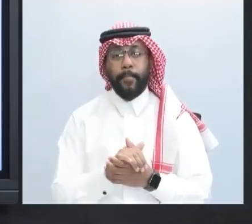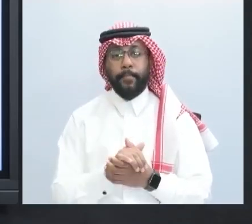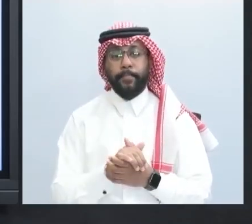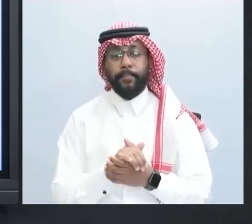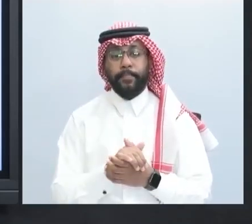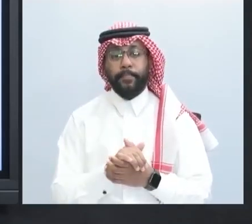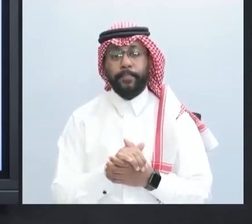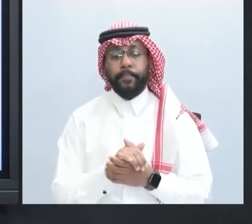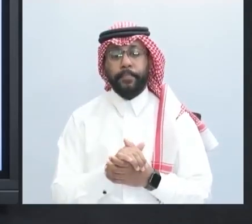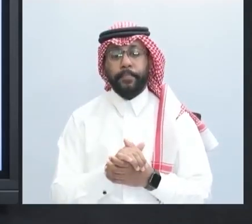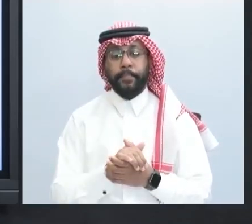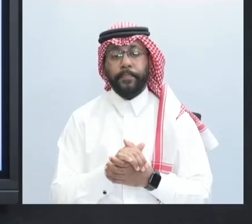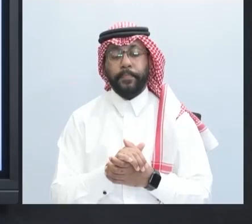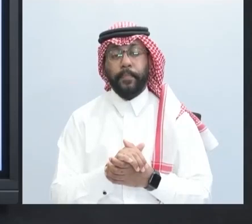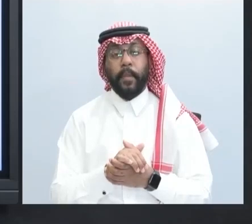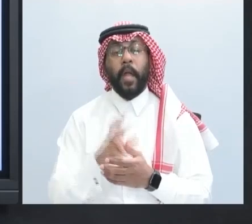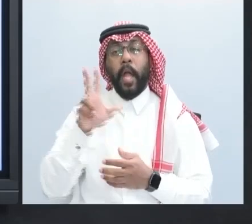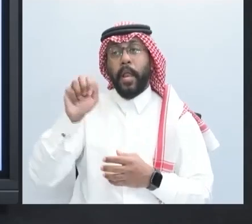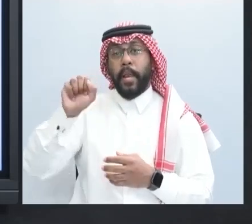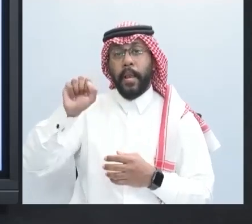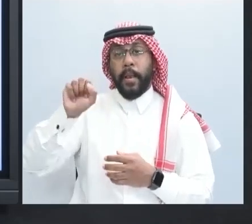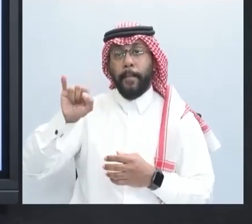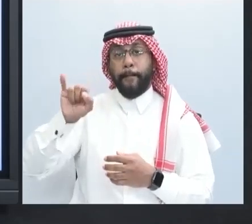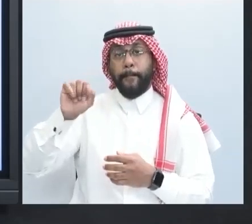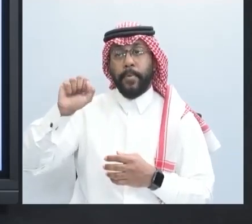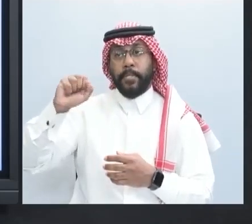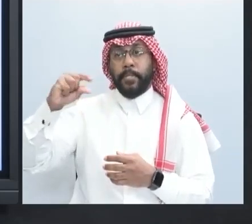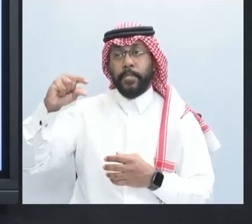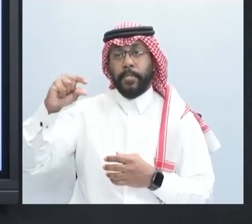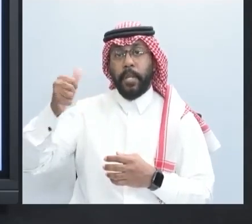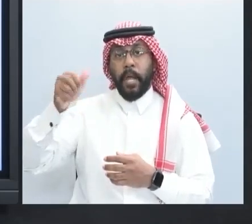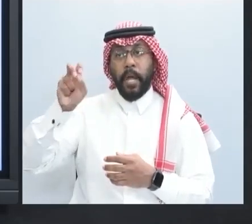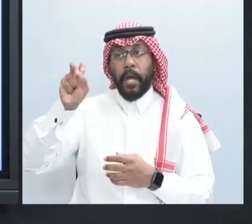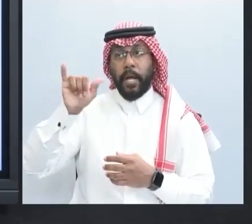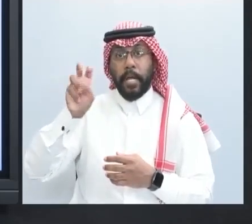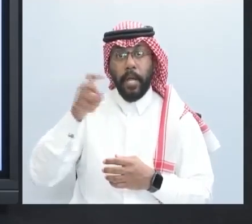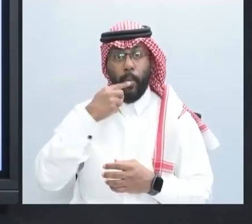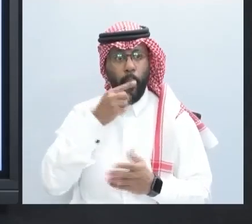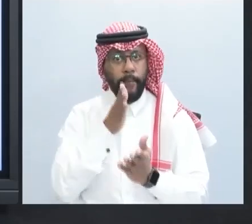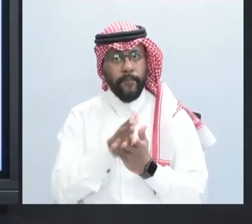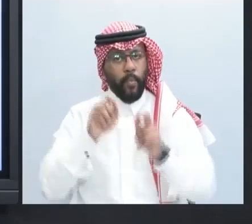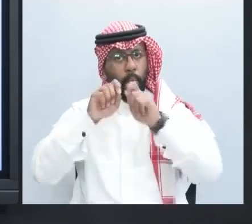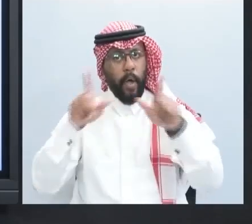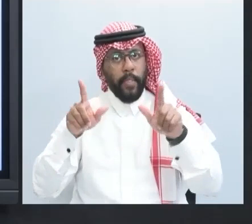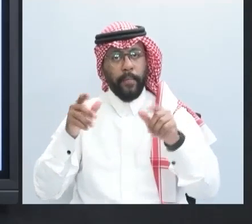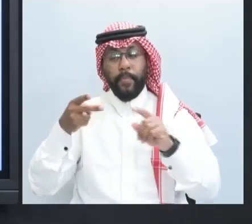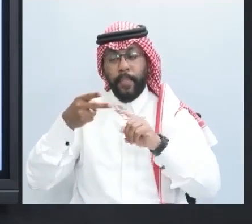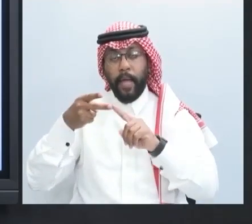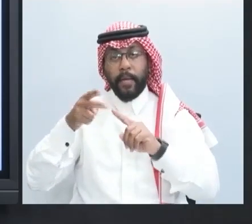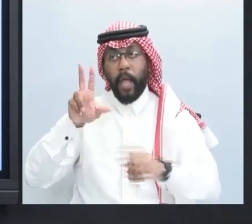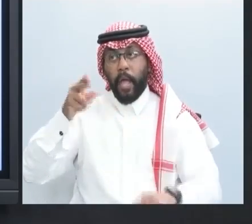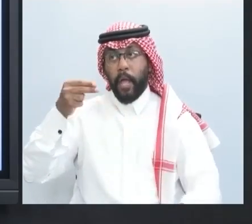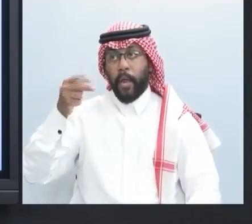الفوائد وبناء المصداقيه واثاره التفاعل ستضع الدرجه من خمسه العرض